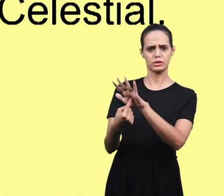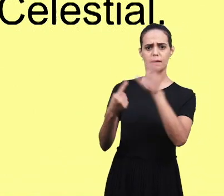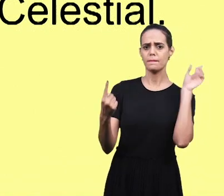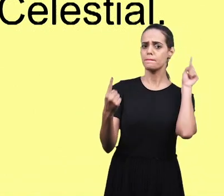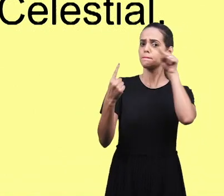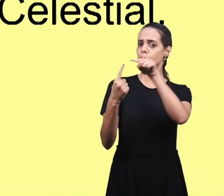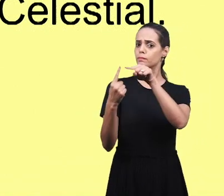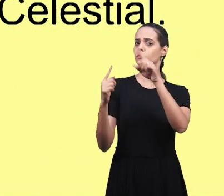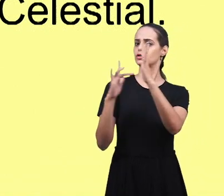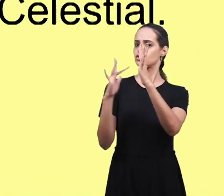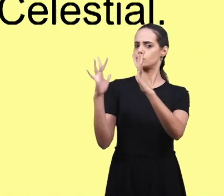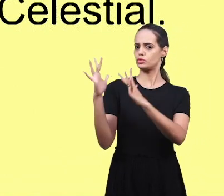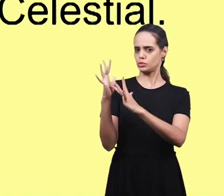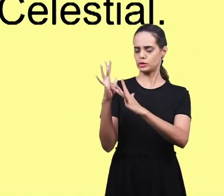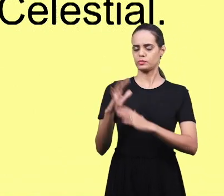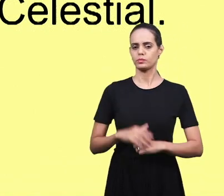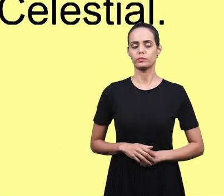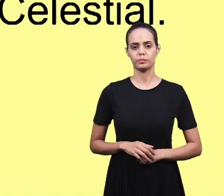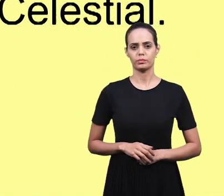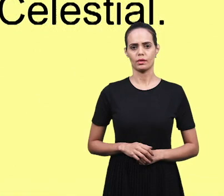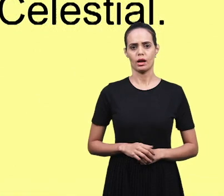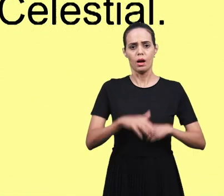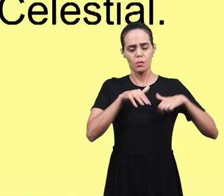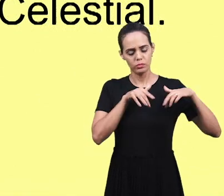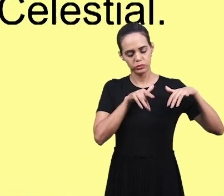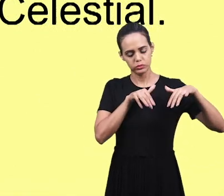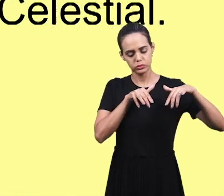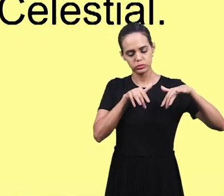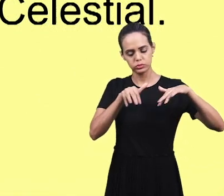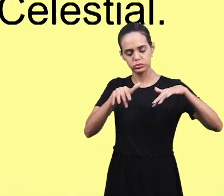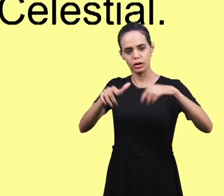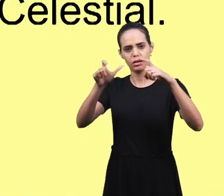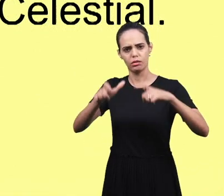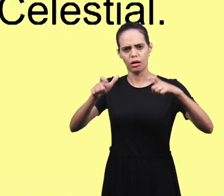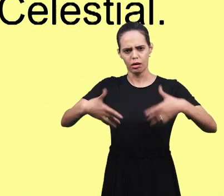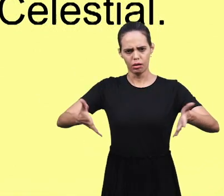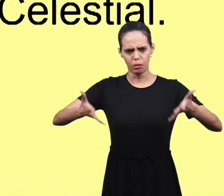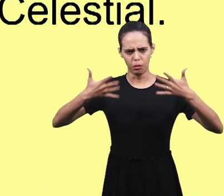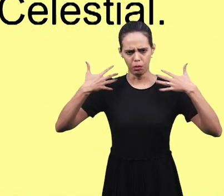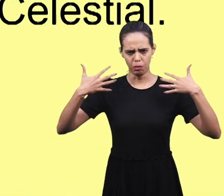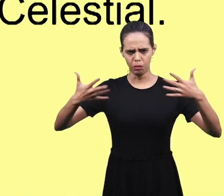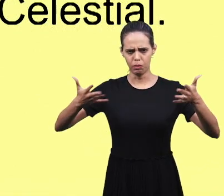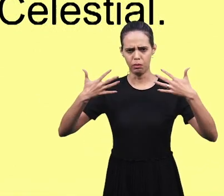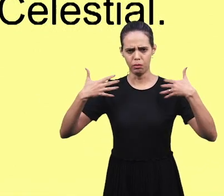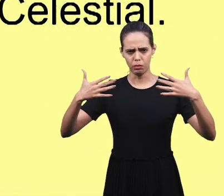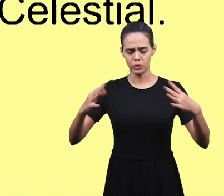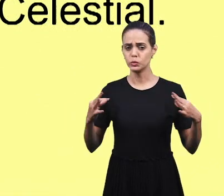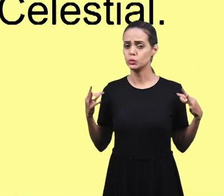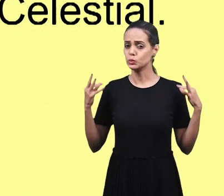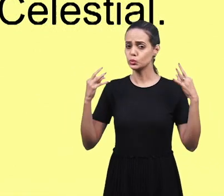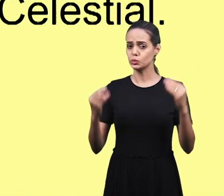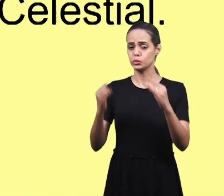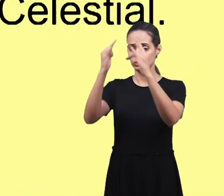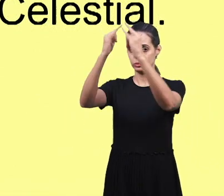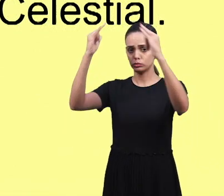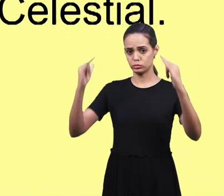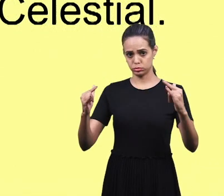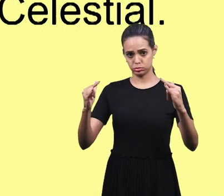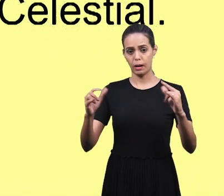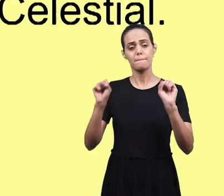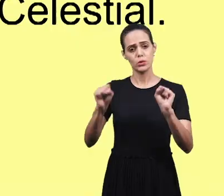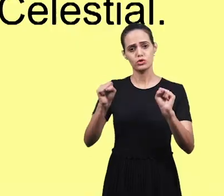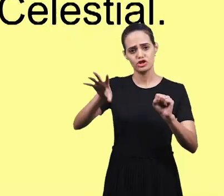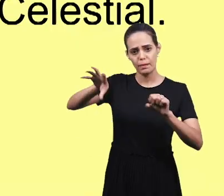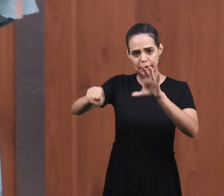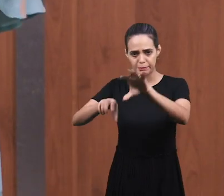la construction pointe vers le Seigneur Jésus. Et comme il s'agissait d'une marche dans le désert vers la terre promise par Dieu, tout